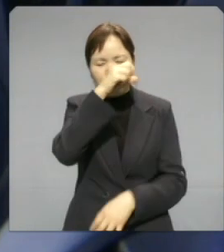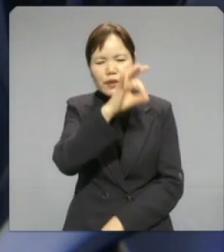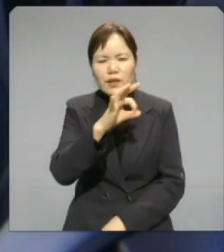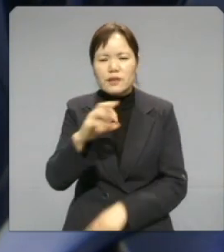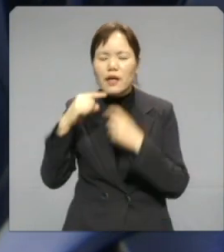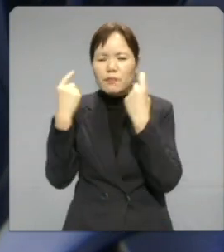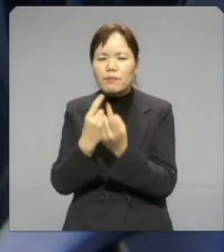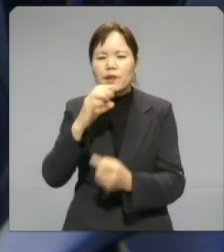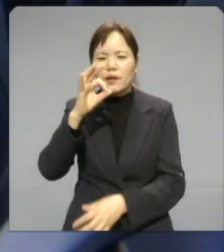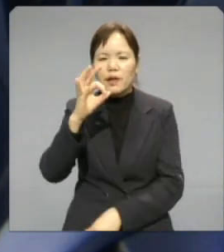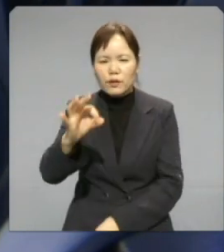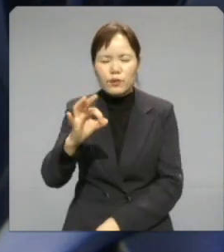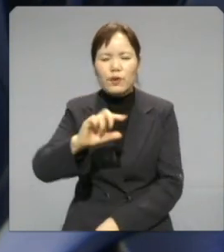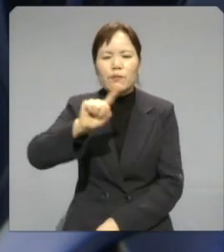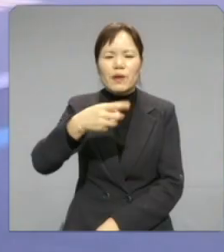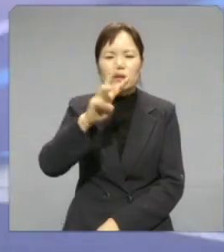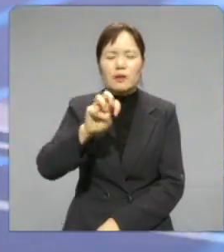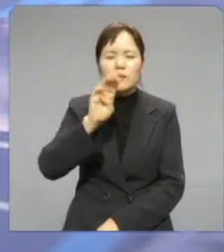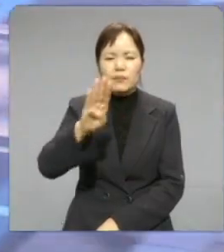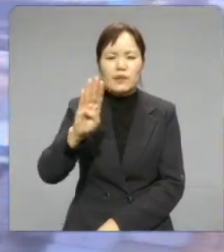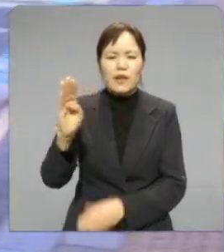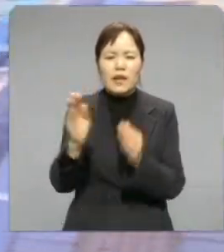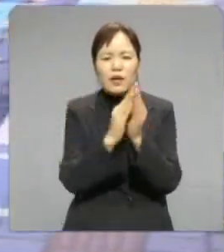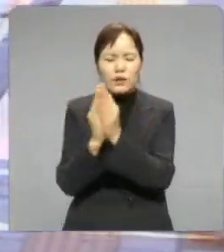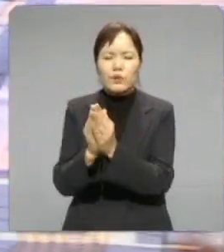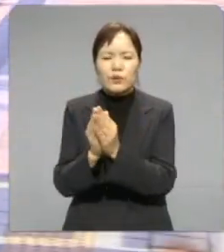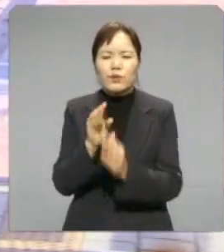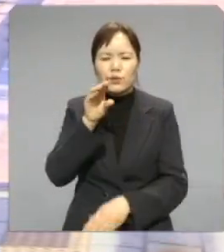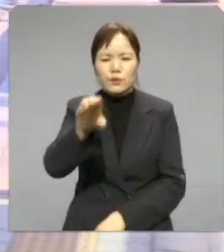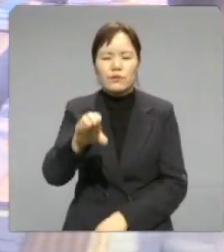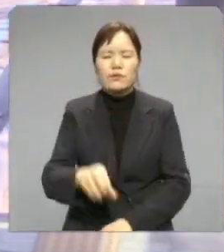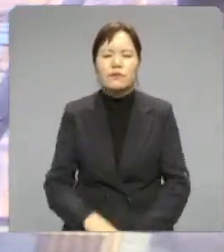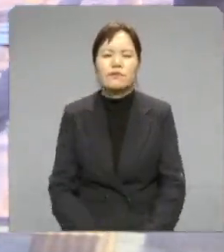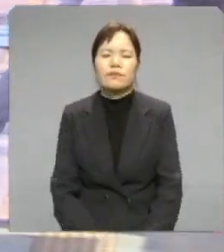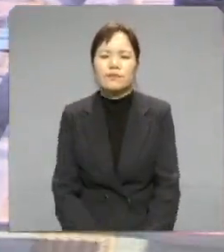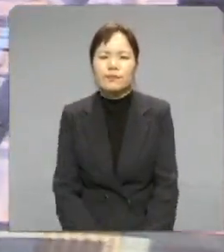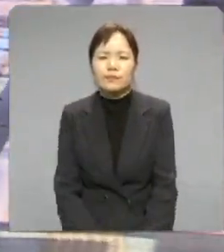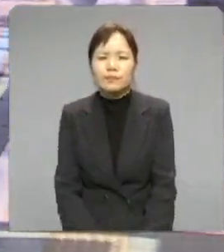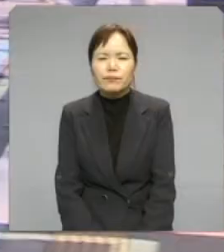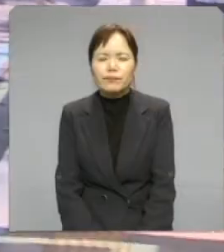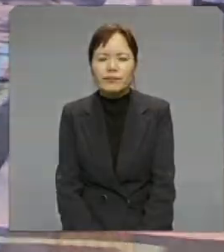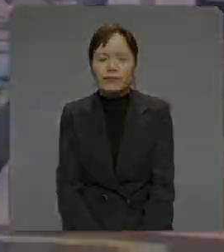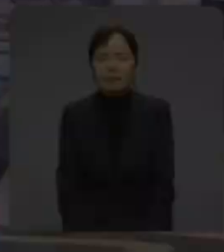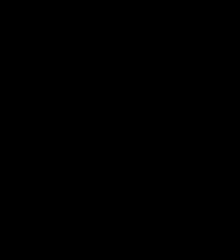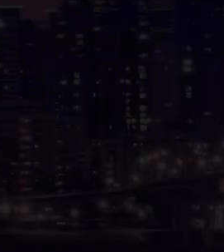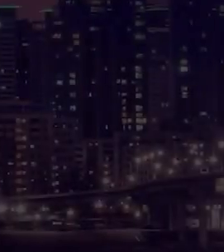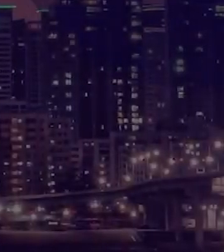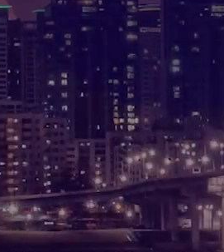134조 원이 투입된다고 설명했습니다. OBS 뉴스 유성훈입니다.